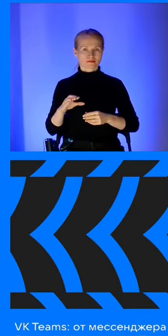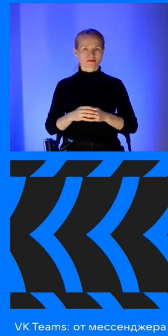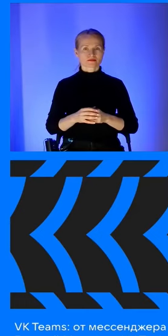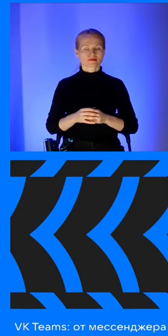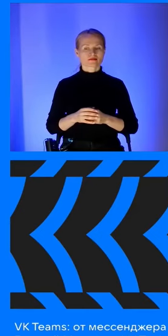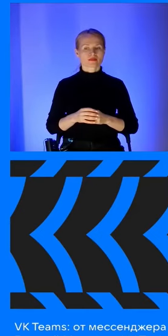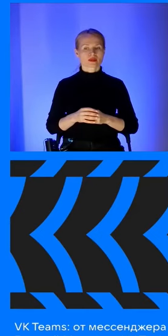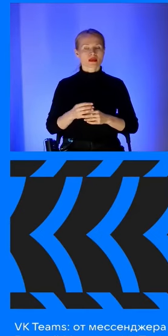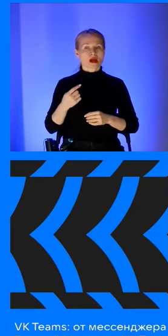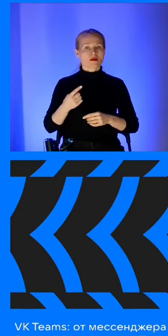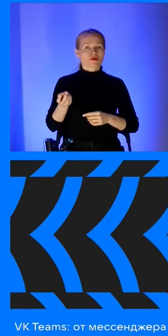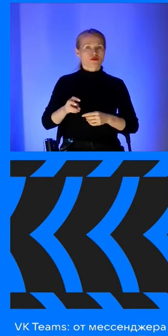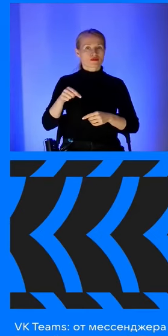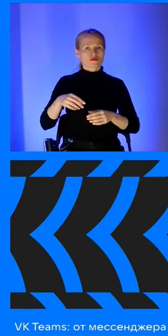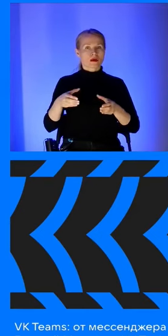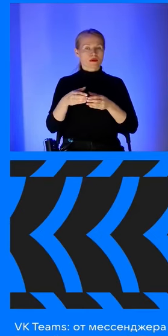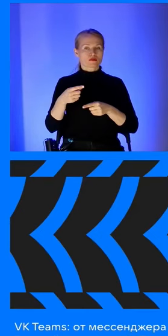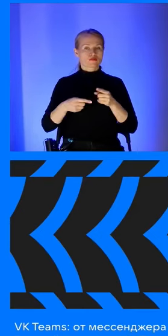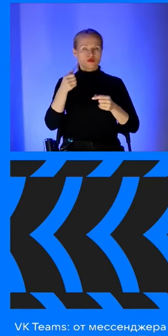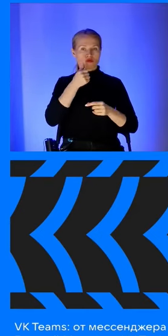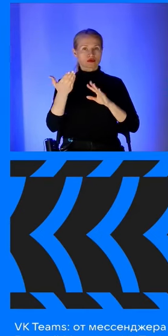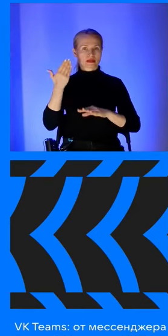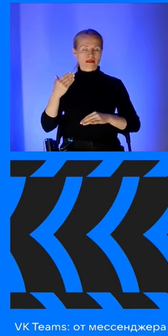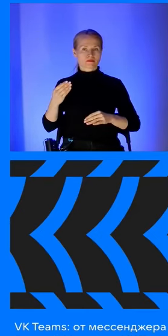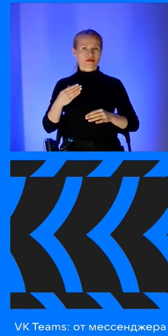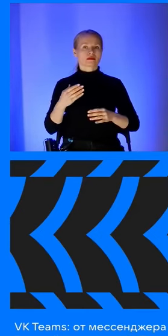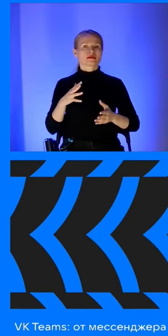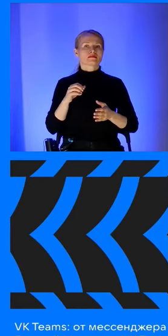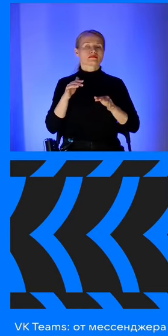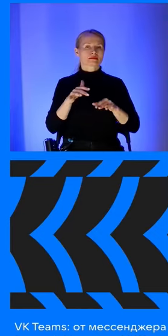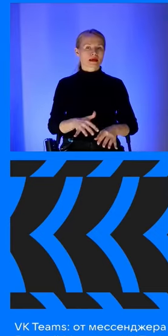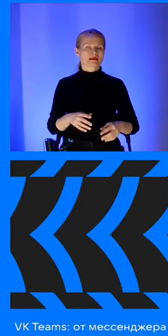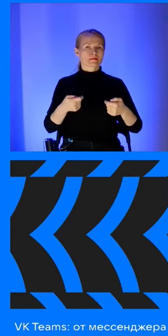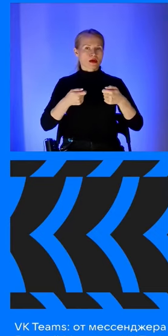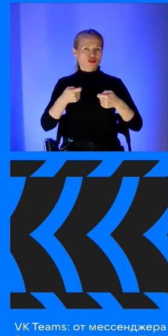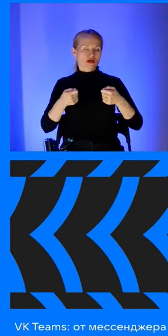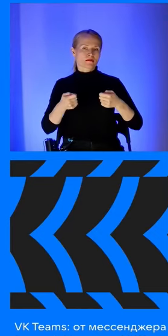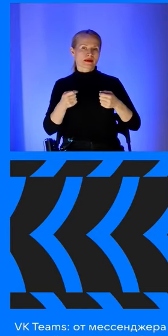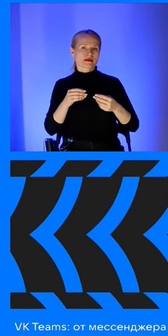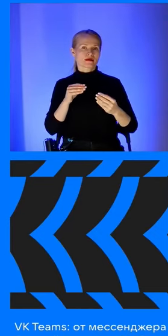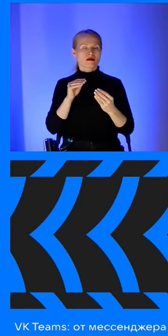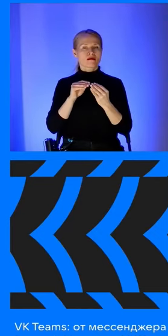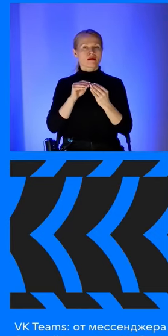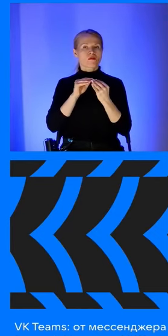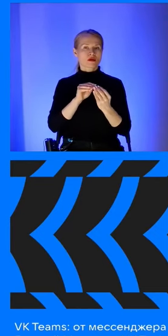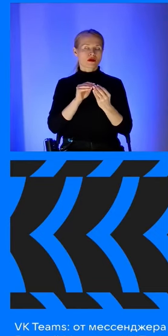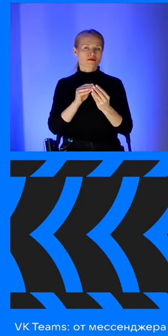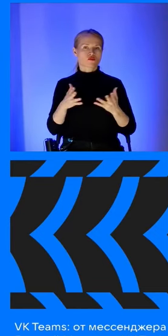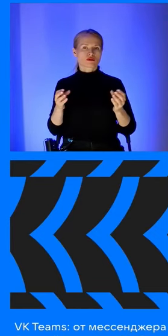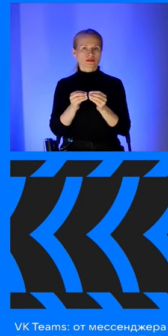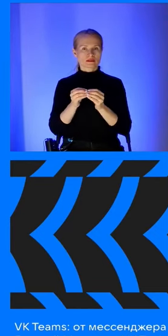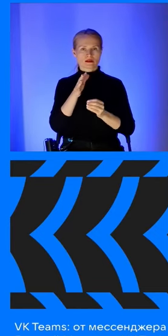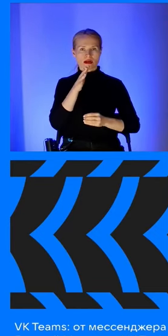около года назад, сама наша команда занимается мессенджингом, коммуникациями уже больше 10 лет. Мы обслуживаем миллионы